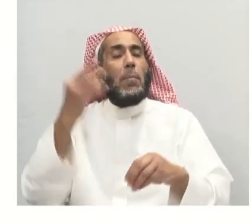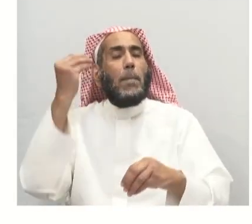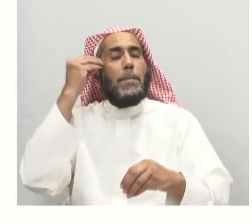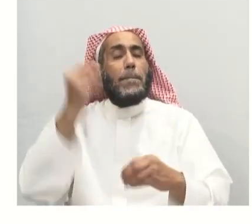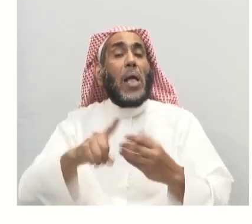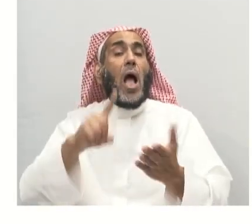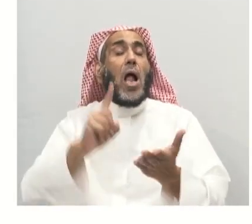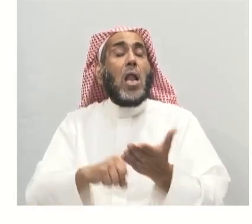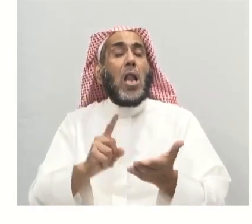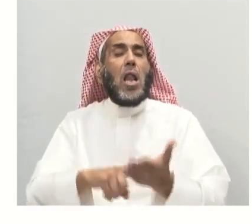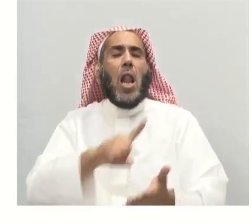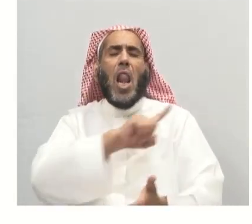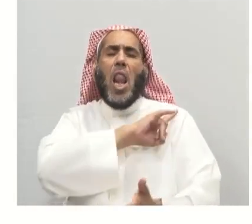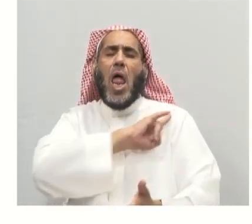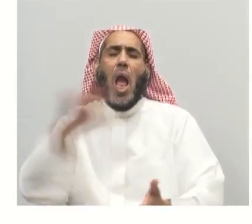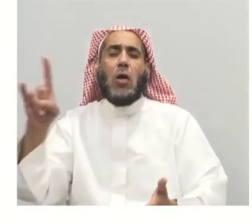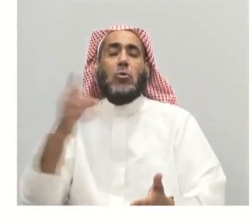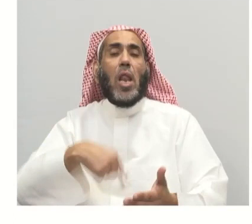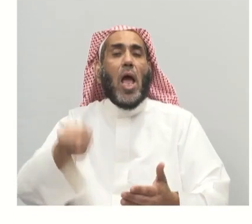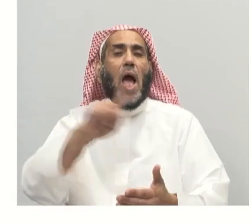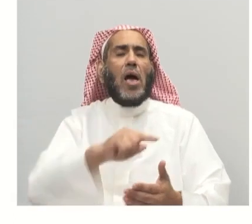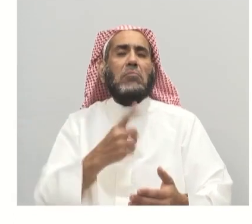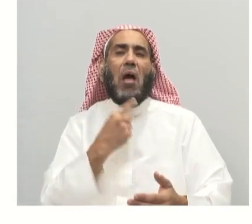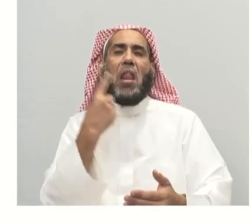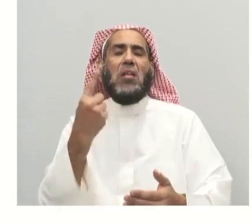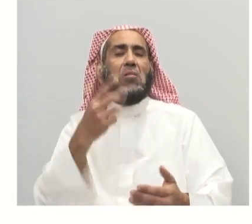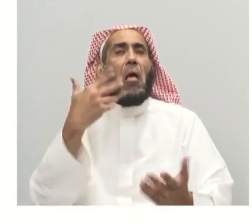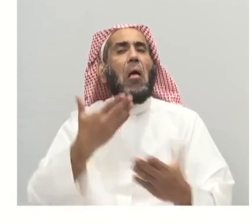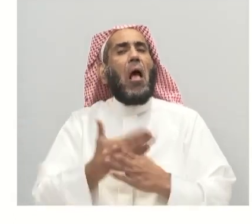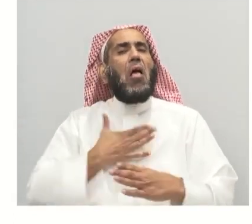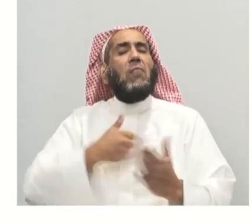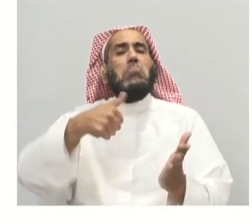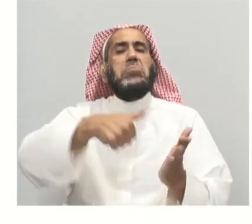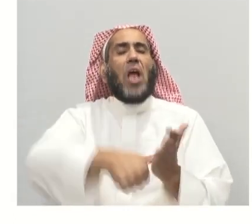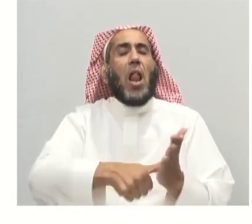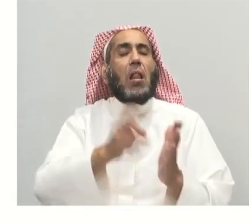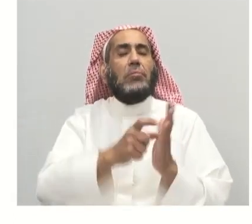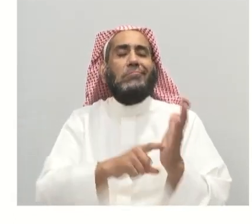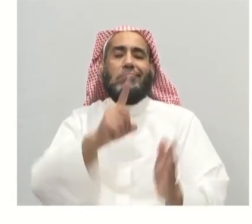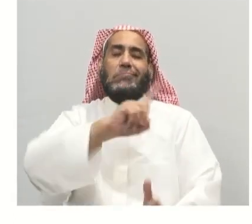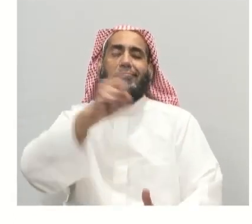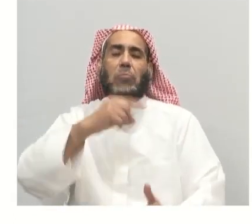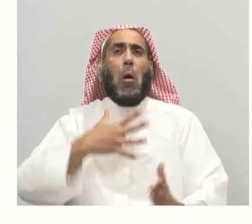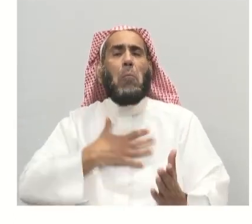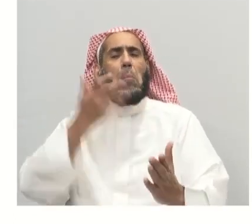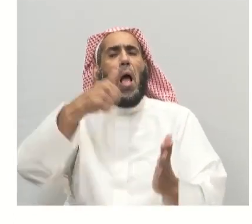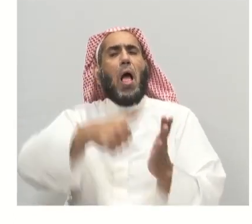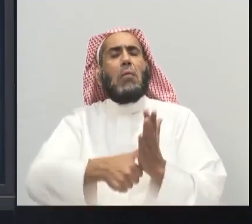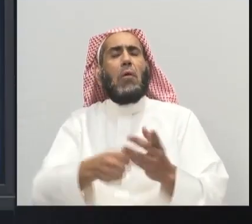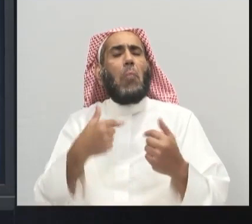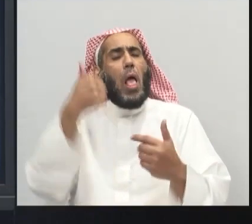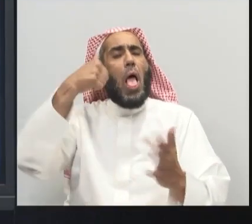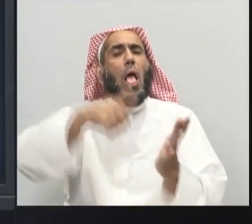بانه لا يجوز لاحد ان يعتذر بجهله بالقانون لا يجوز لاحد ان يعتذر يقول انا لا